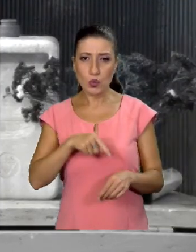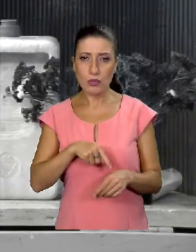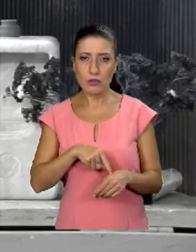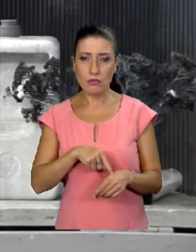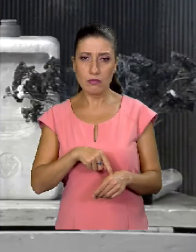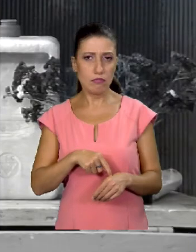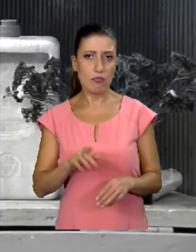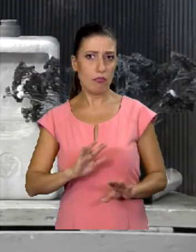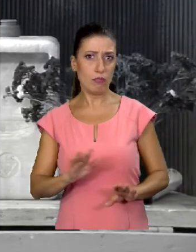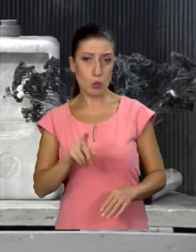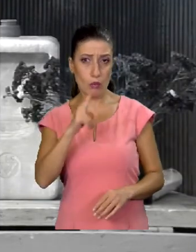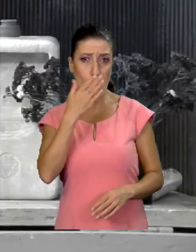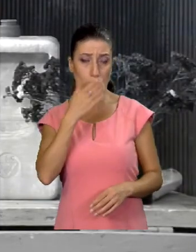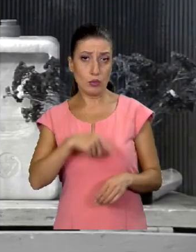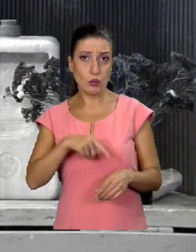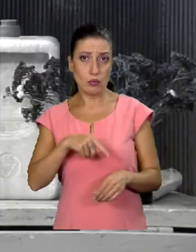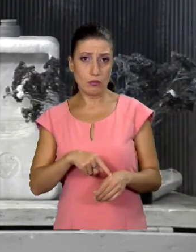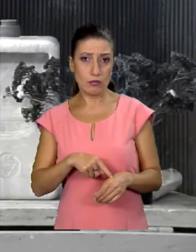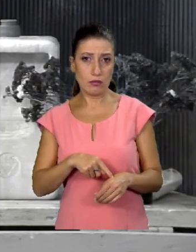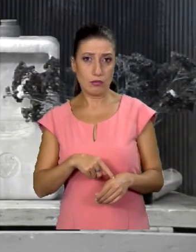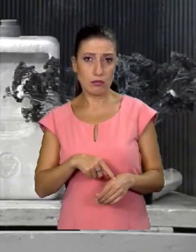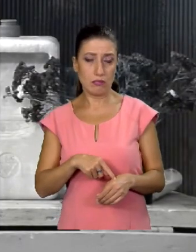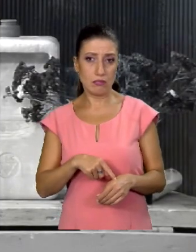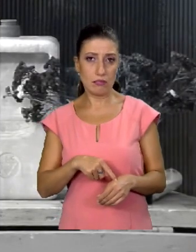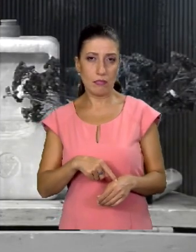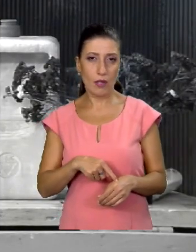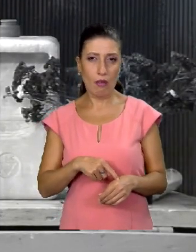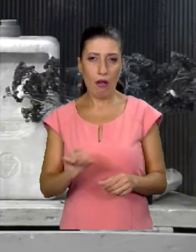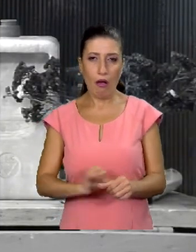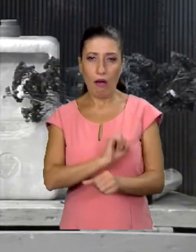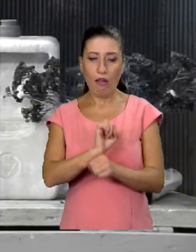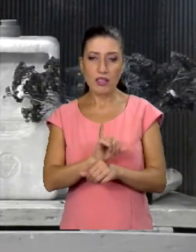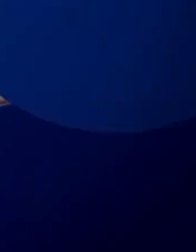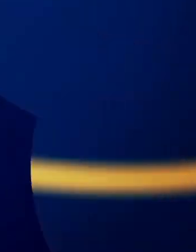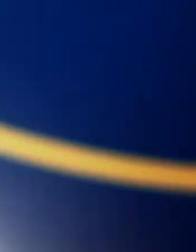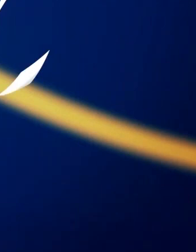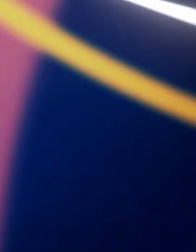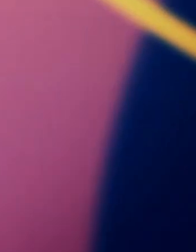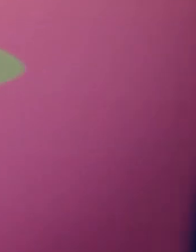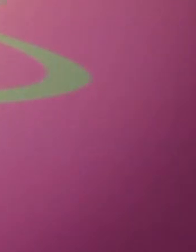չէ, դու առնում ես, կաչկա էլի լրվել ենք խցանումի մեջ, գնամ տեսնեմ,